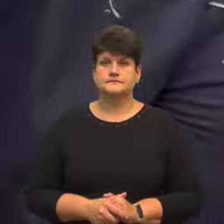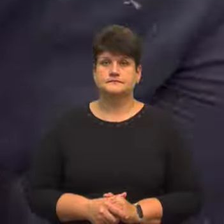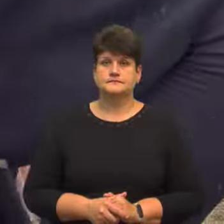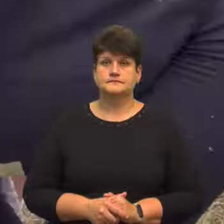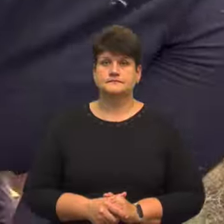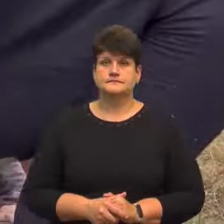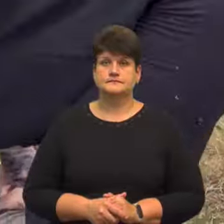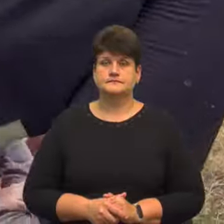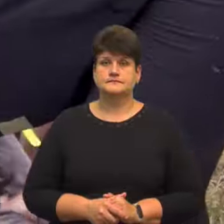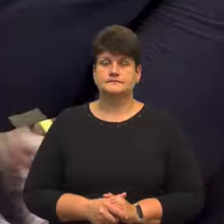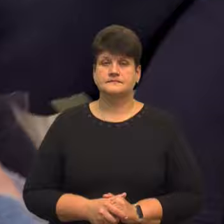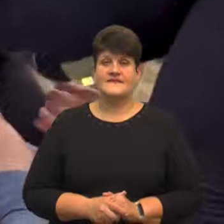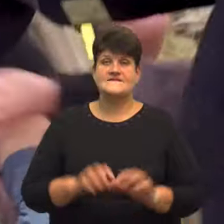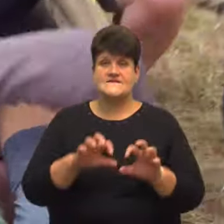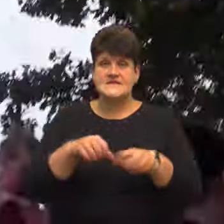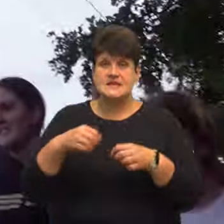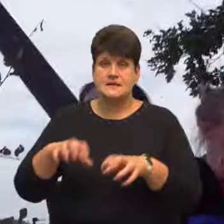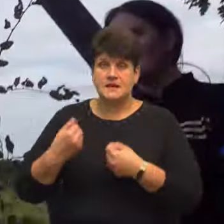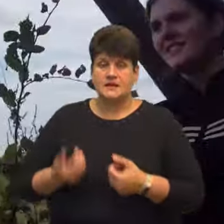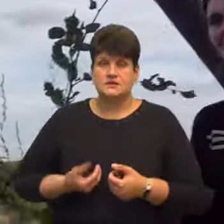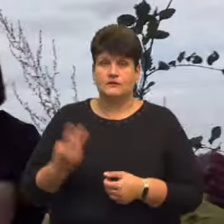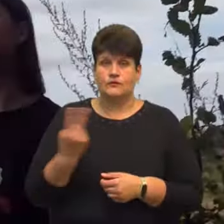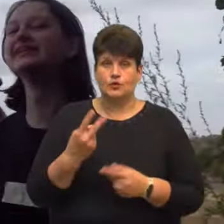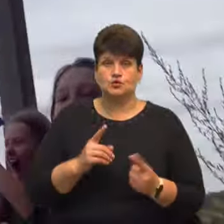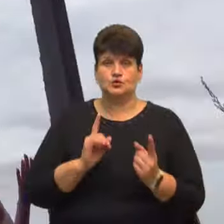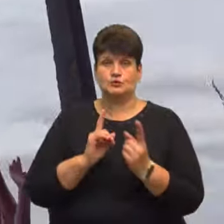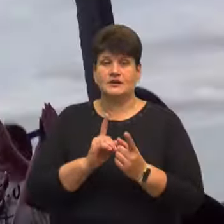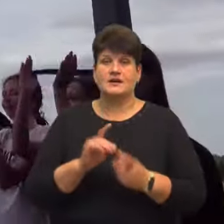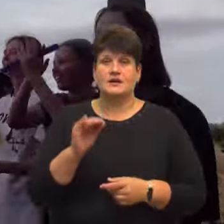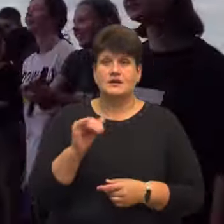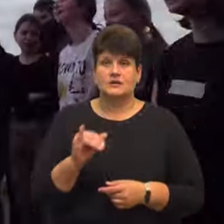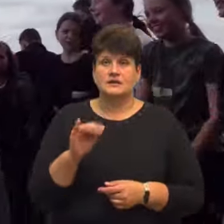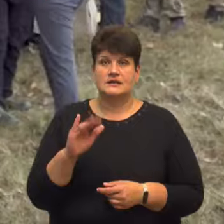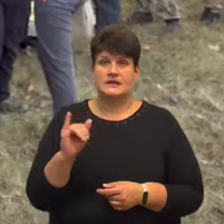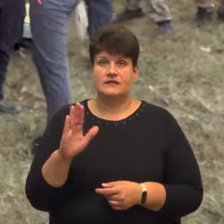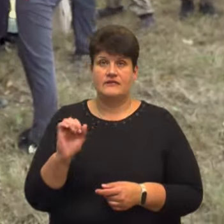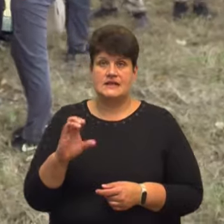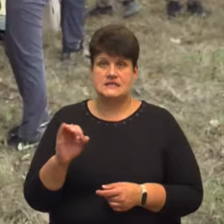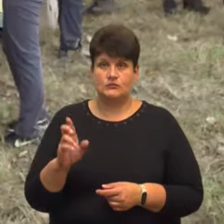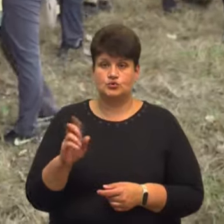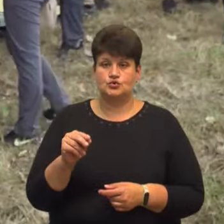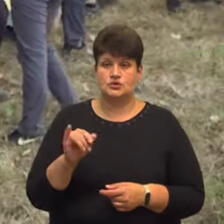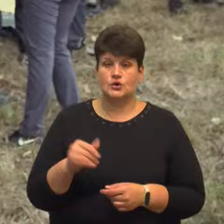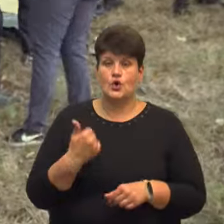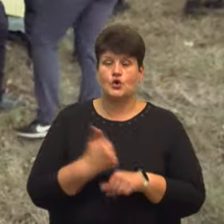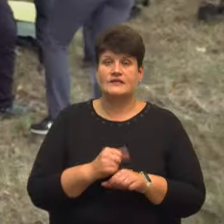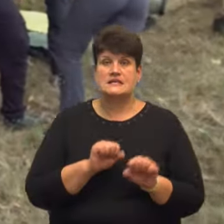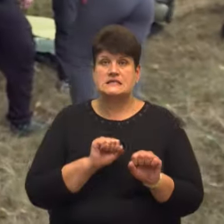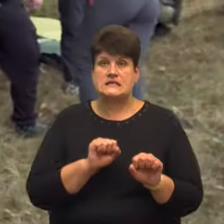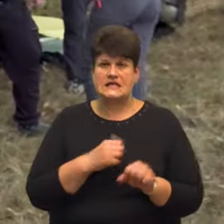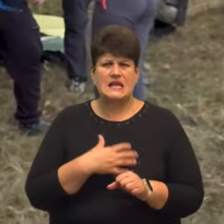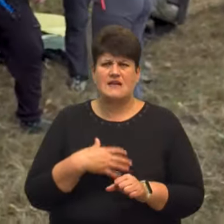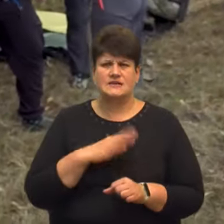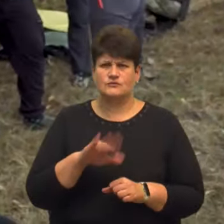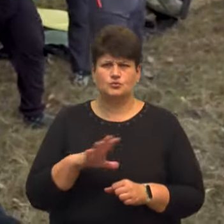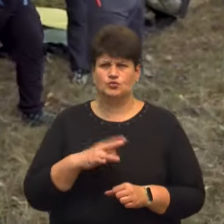т відібрала життя у двох супротивників Ілона Івасів із Бучача головне захищатись неважливо що їх було